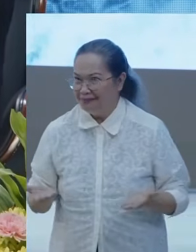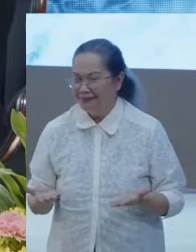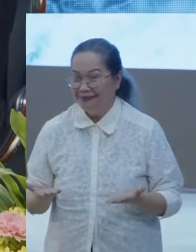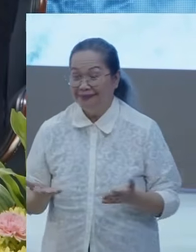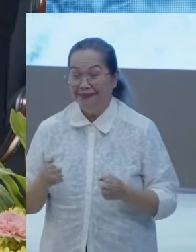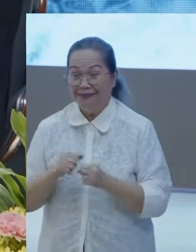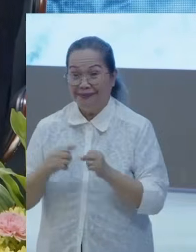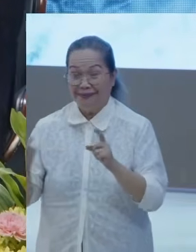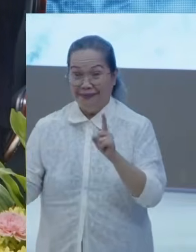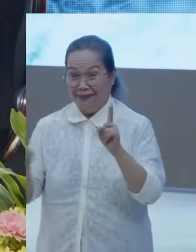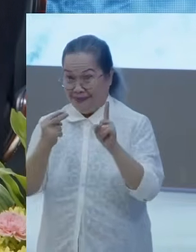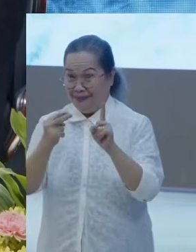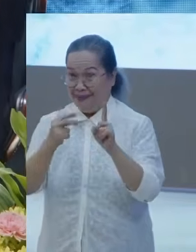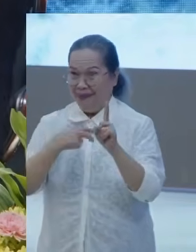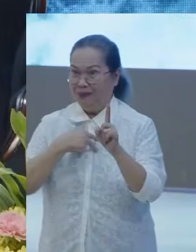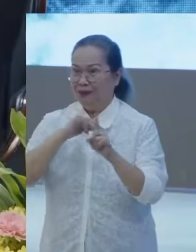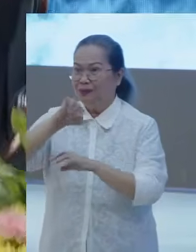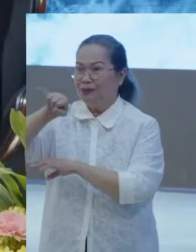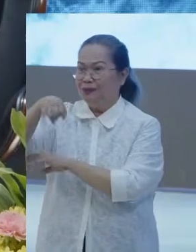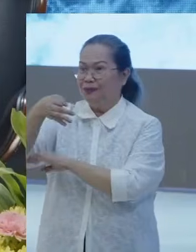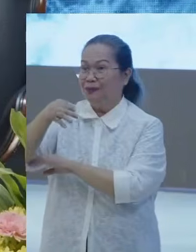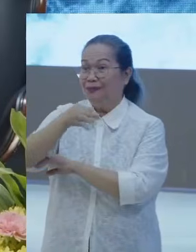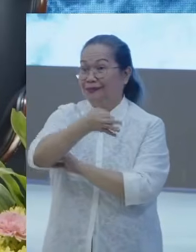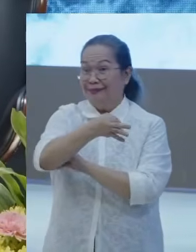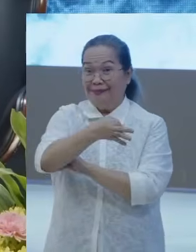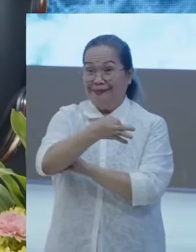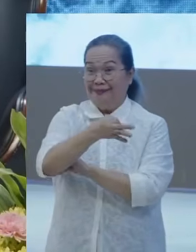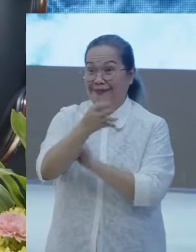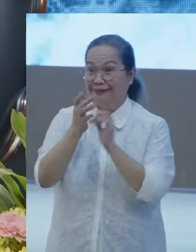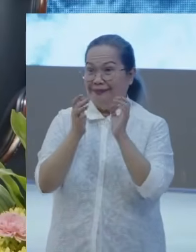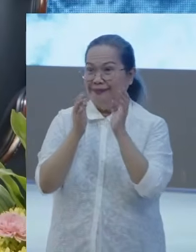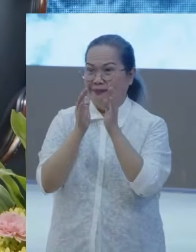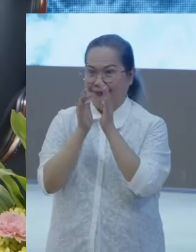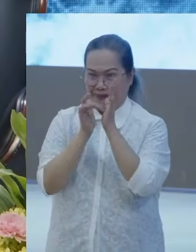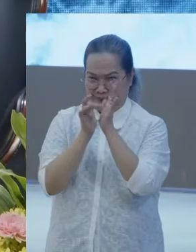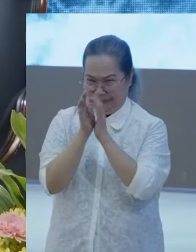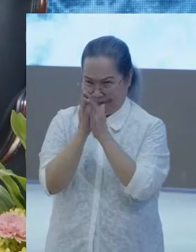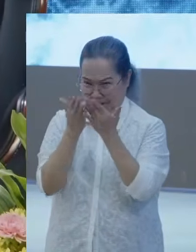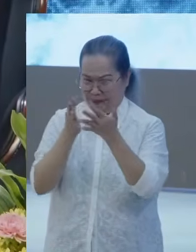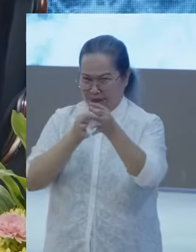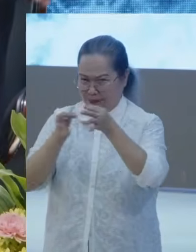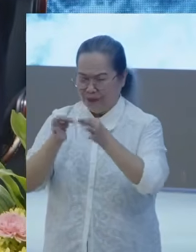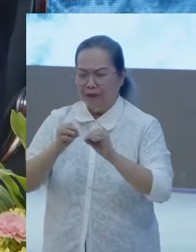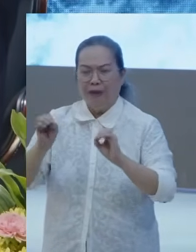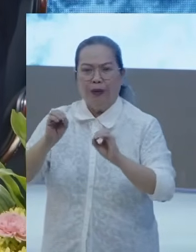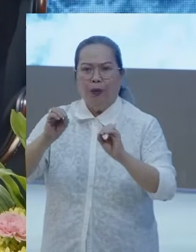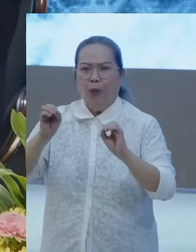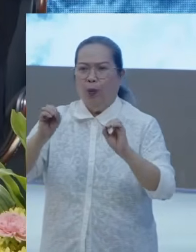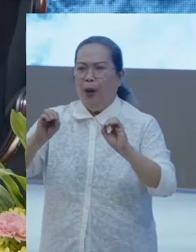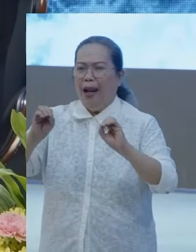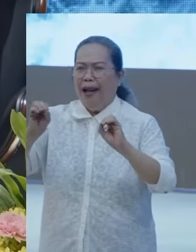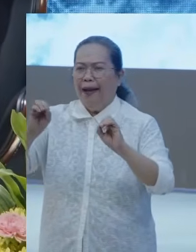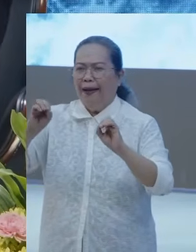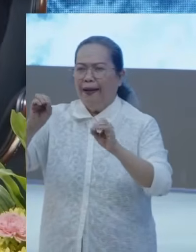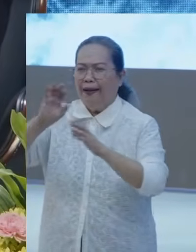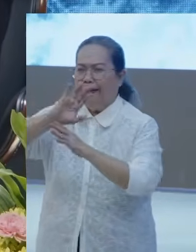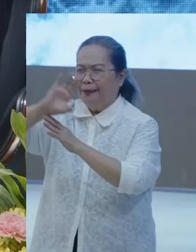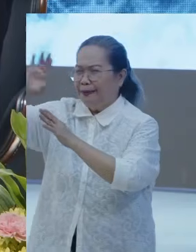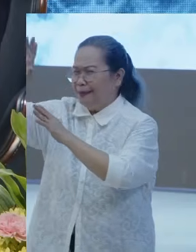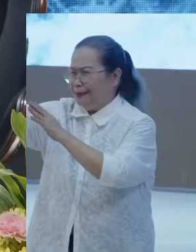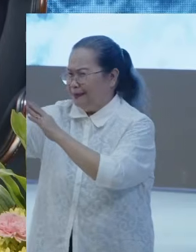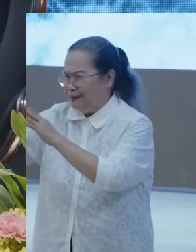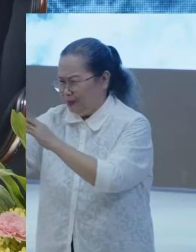Nakita na natin kay Jonah dun sa aklat niya at sa kanyang salaysay ang walang kapantay na grasya ng Diyos sa